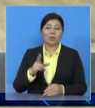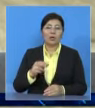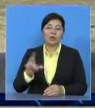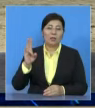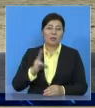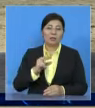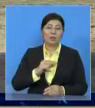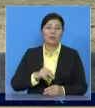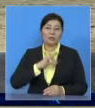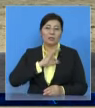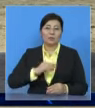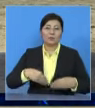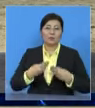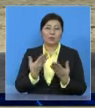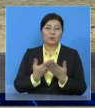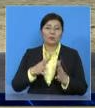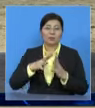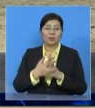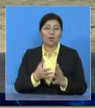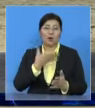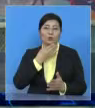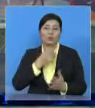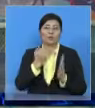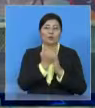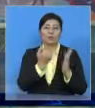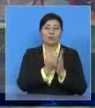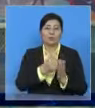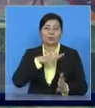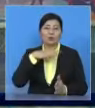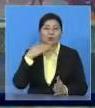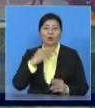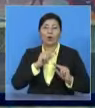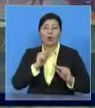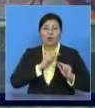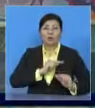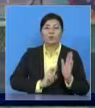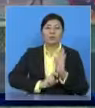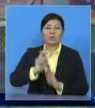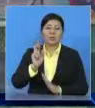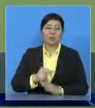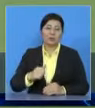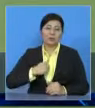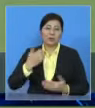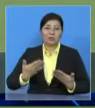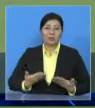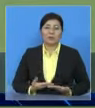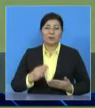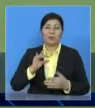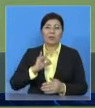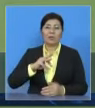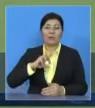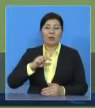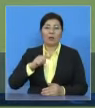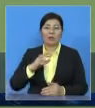тапсырады. Ең абаттандырылған ауыл пилоттық жобасы аясында көп игі іс қолға алынған. Батырлар мекені Иманғали Білтабанов